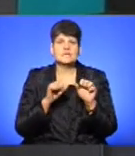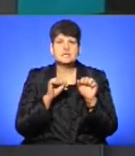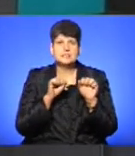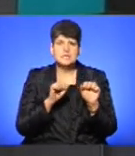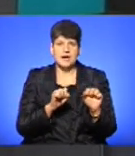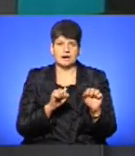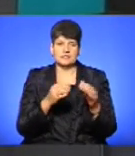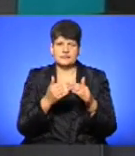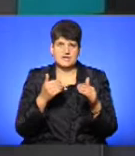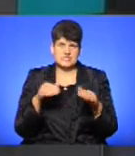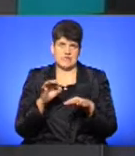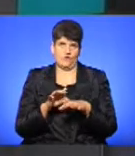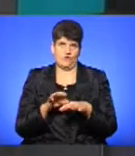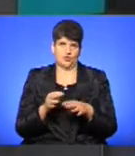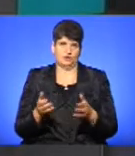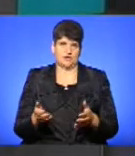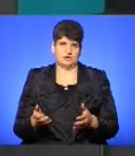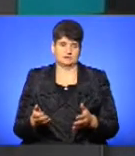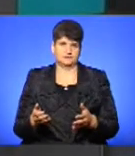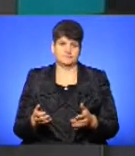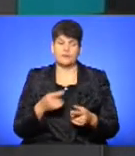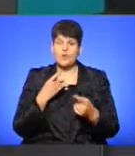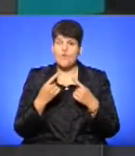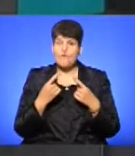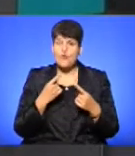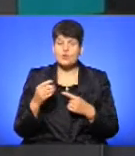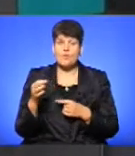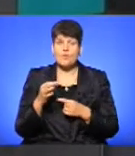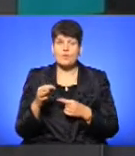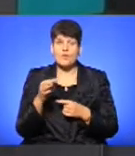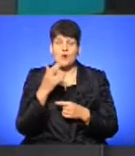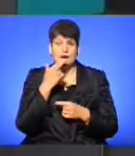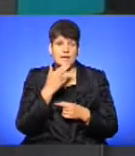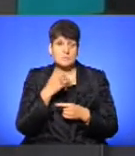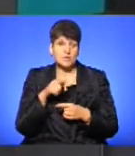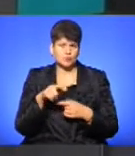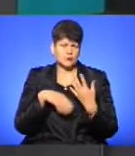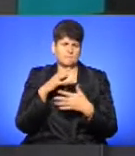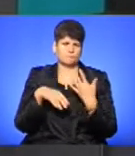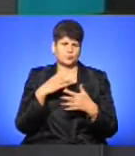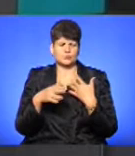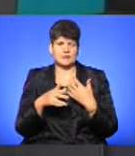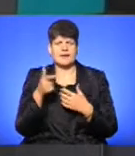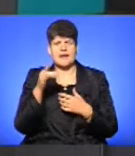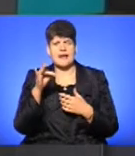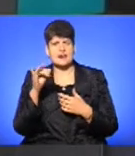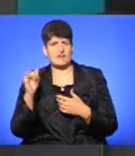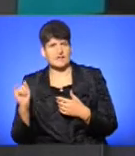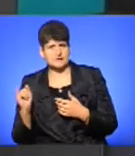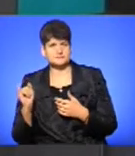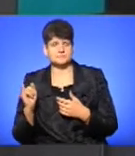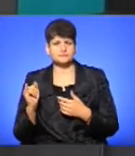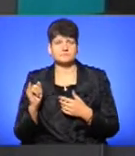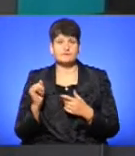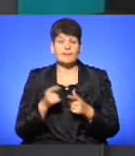від захворювання. Говоримо ми про грип, дуже часто люди путають грип з гострими респіраторними інфекціями,